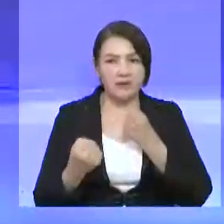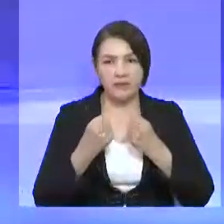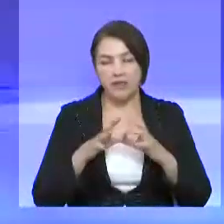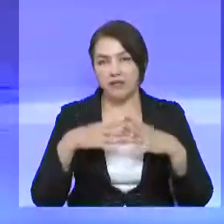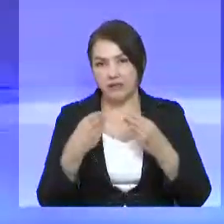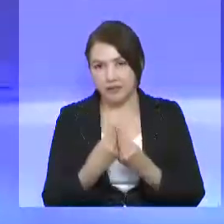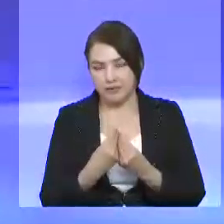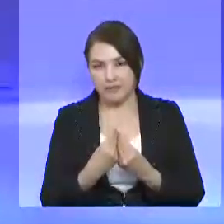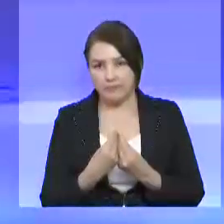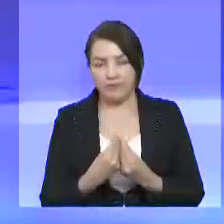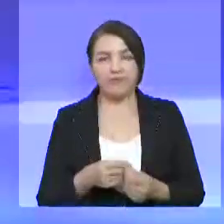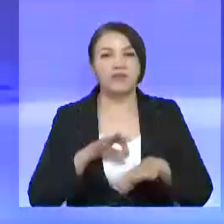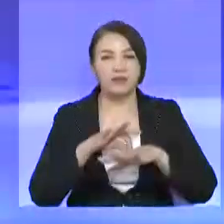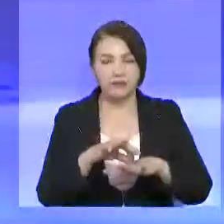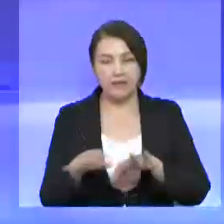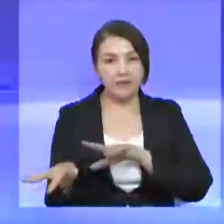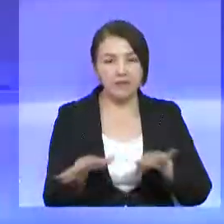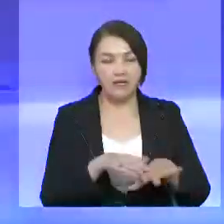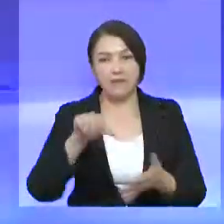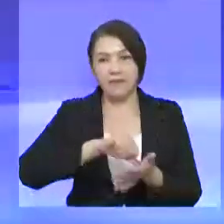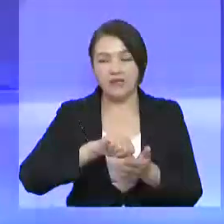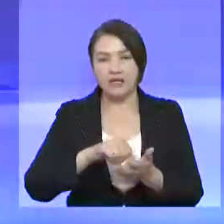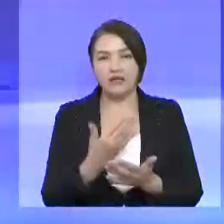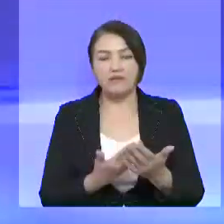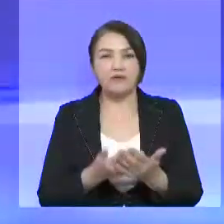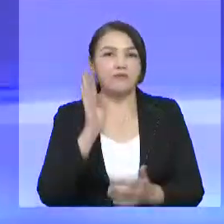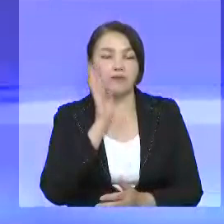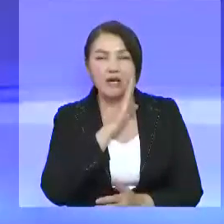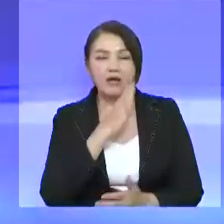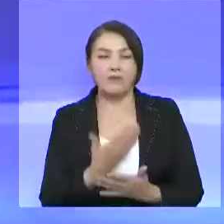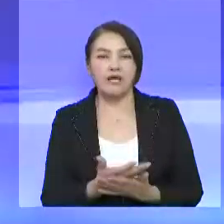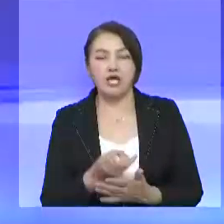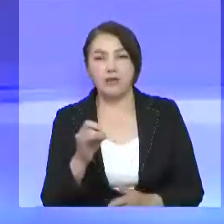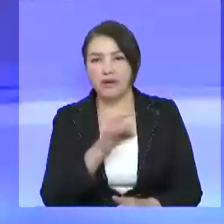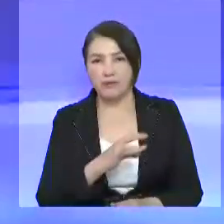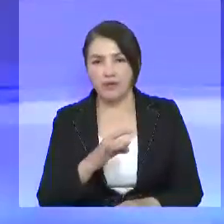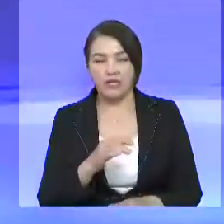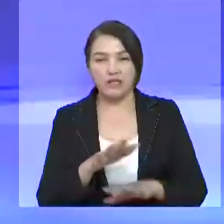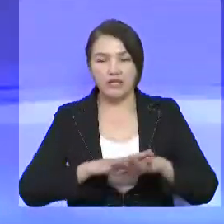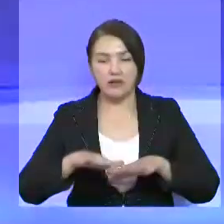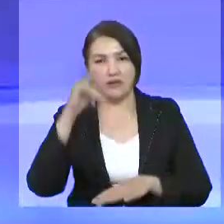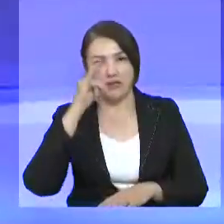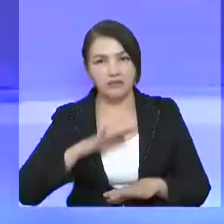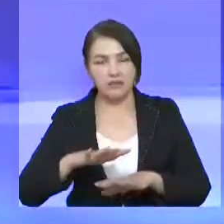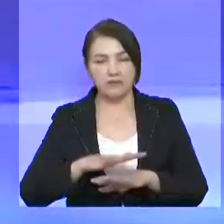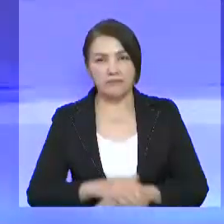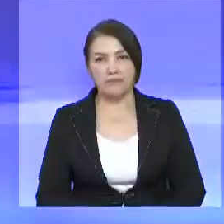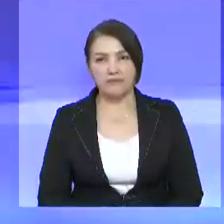семейных отношений организатором мероприятия выступил совет матерей действующей при региональной Ассамблеи народа